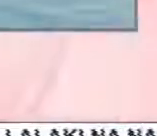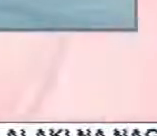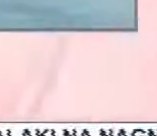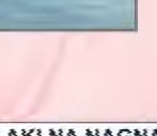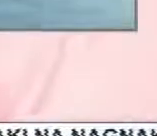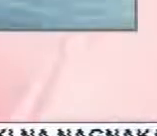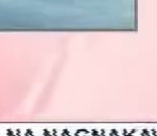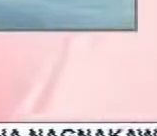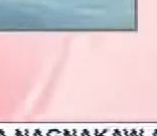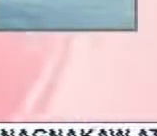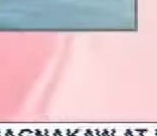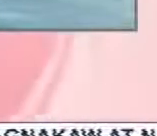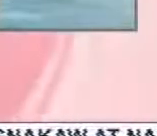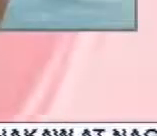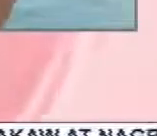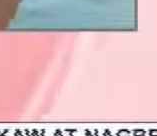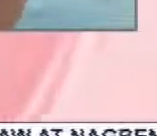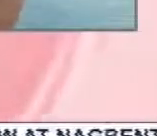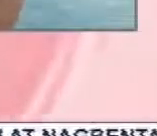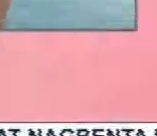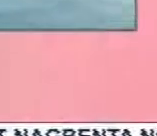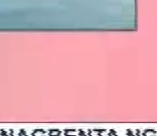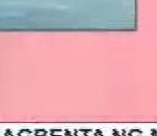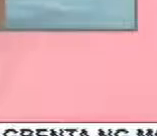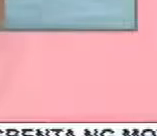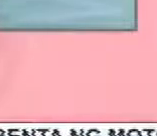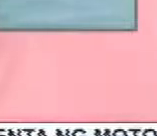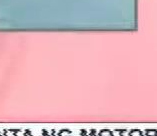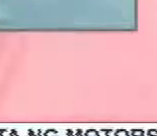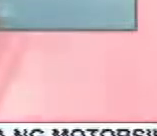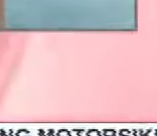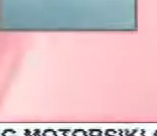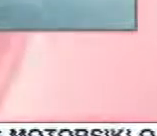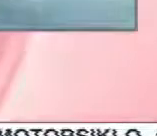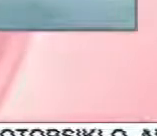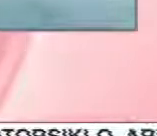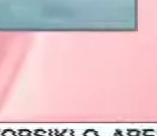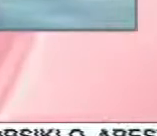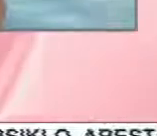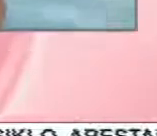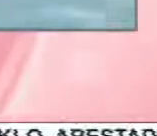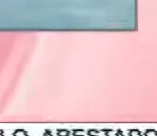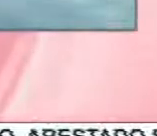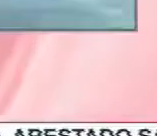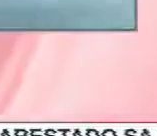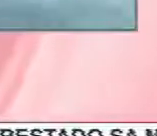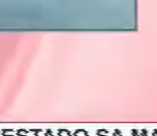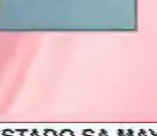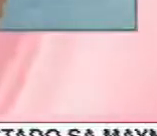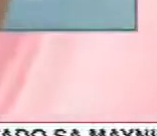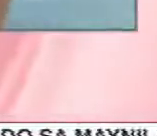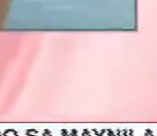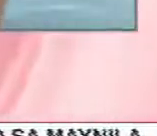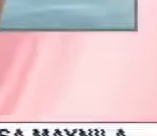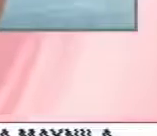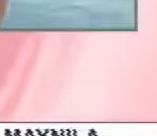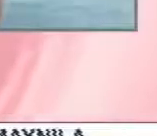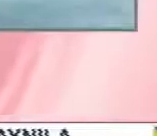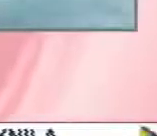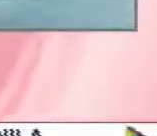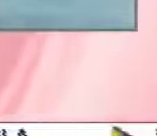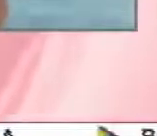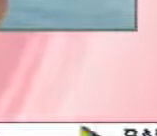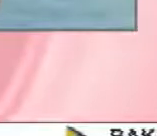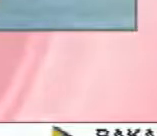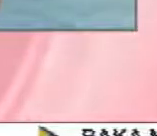ang pattern o paraan ng paglilikas nila? Kasi yung talisay talagang nasa pababa na bahagi yan ng